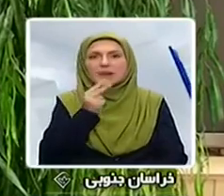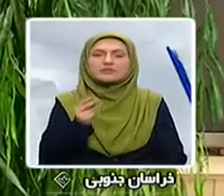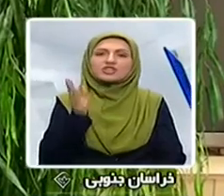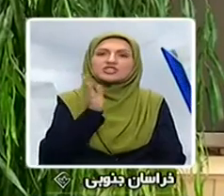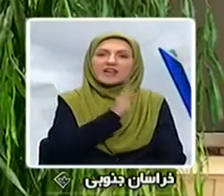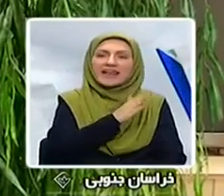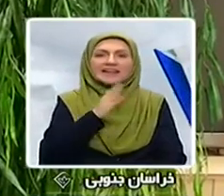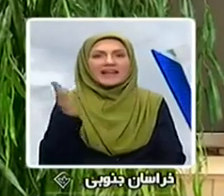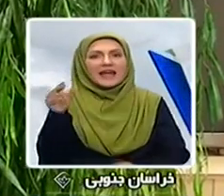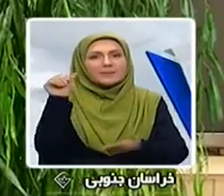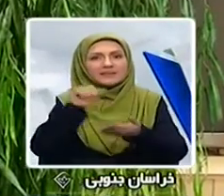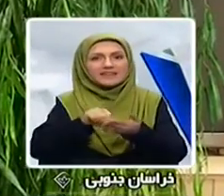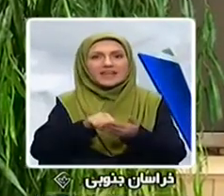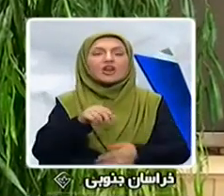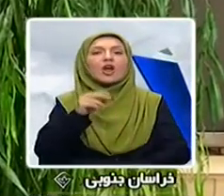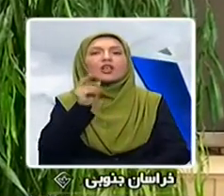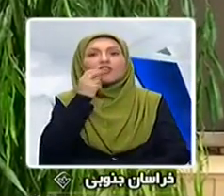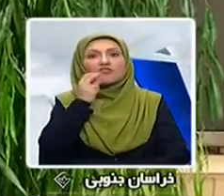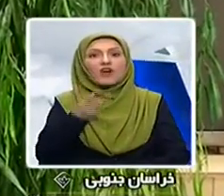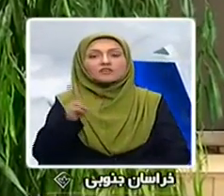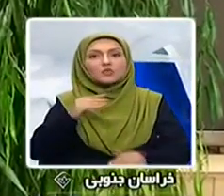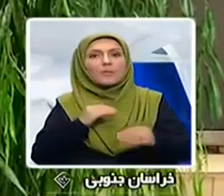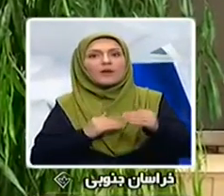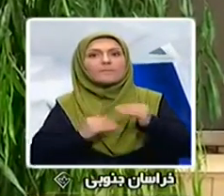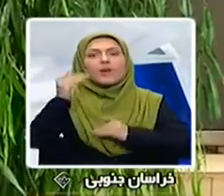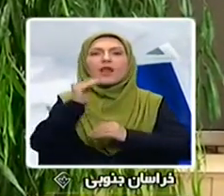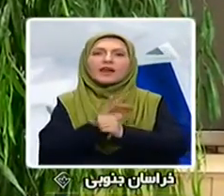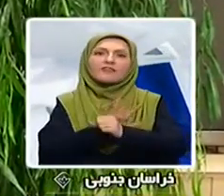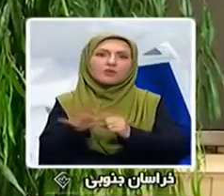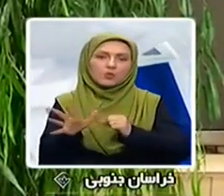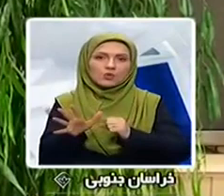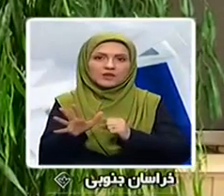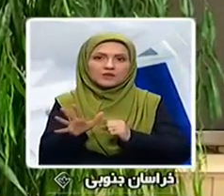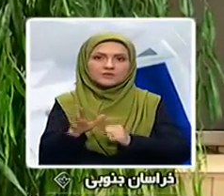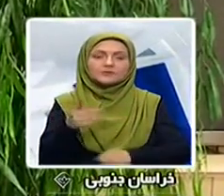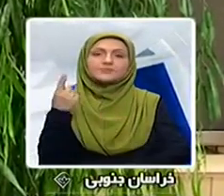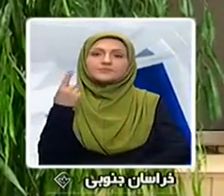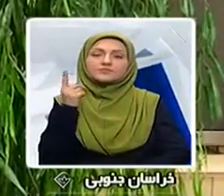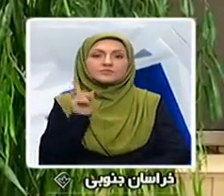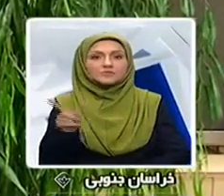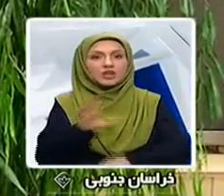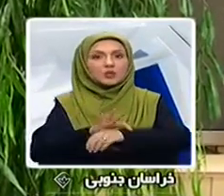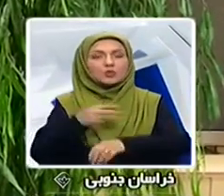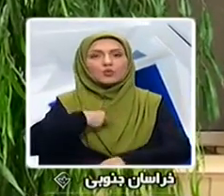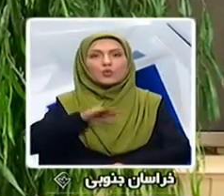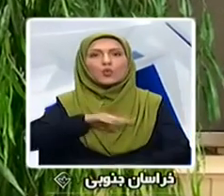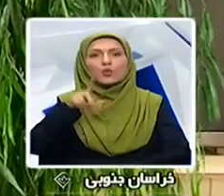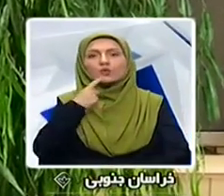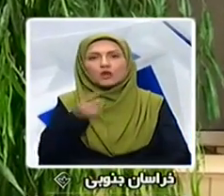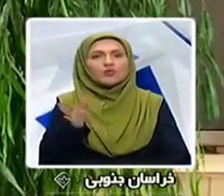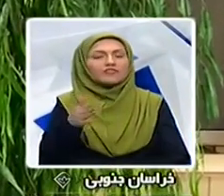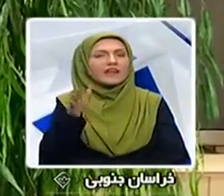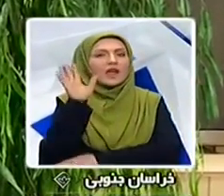غربی و تهران و فارس موارد ابتلا به کرونا سیر صعودی نشون میده. به گفته دکتر گویا گیلان، مازندران